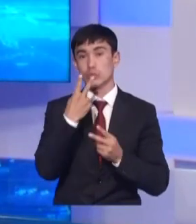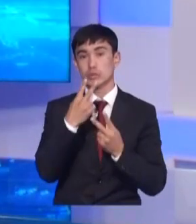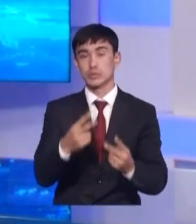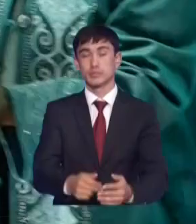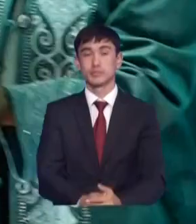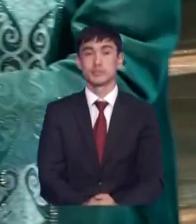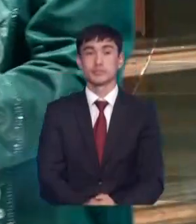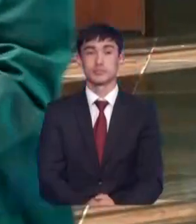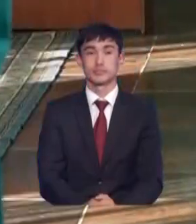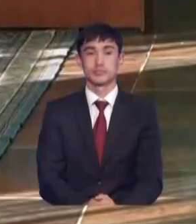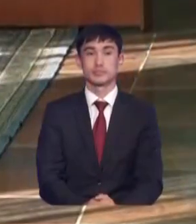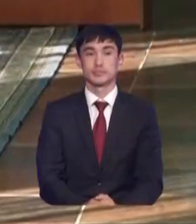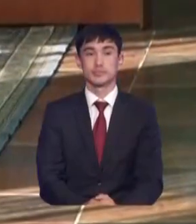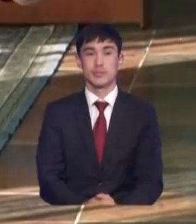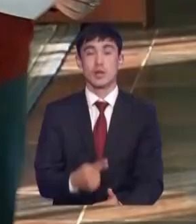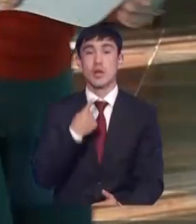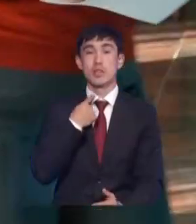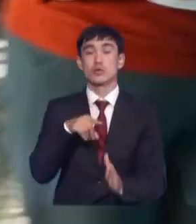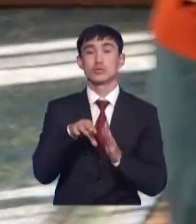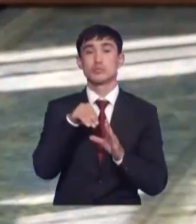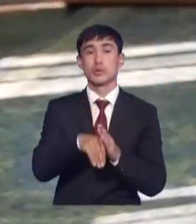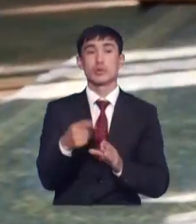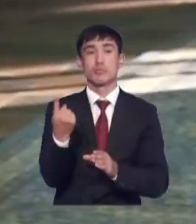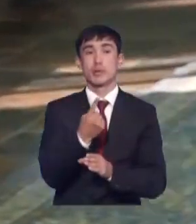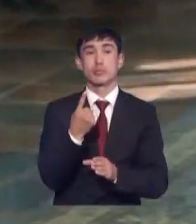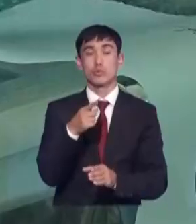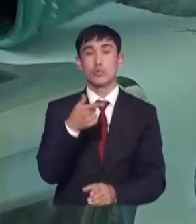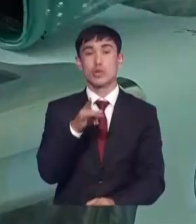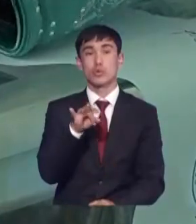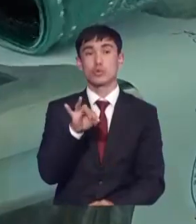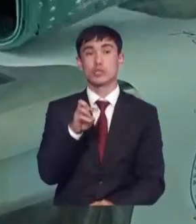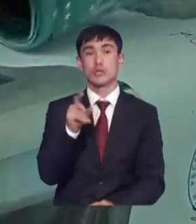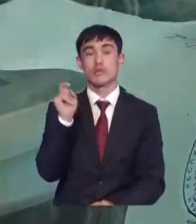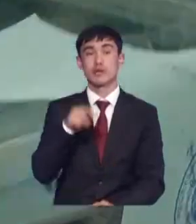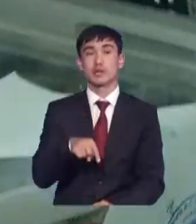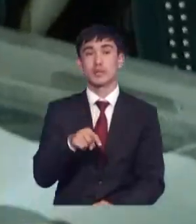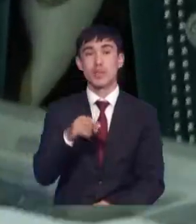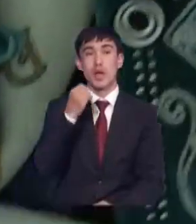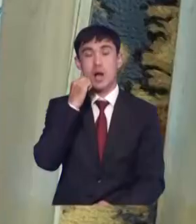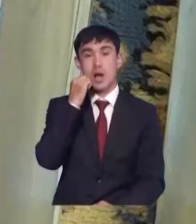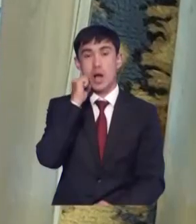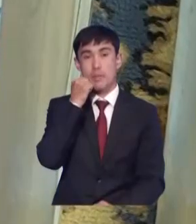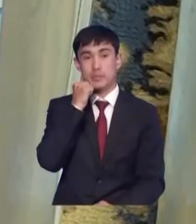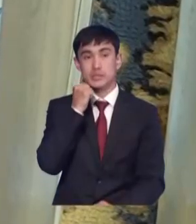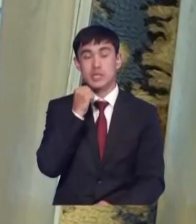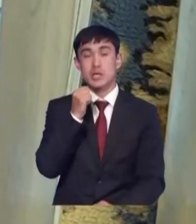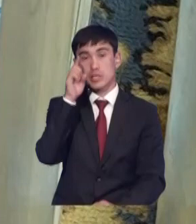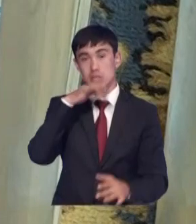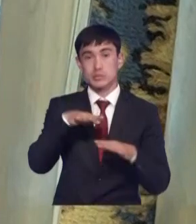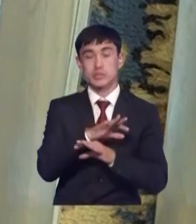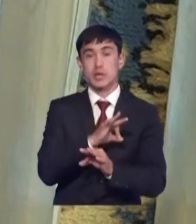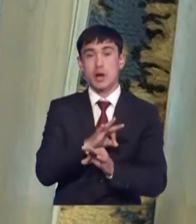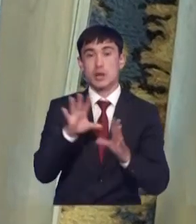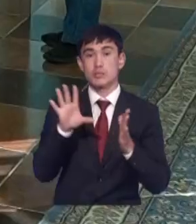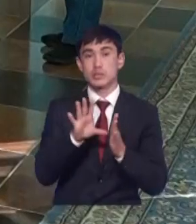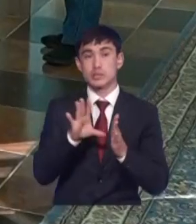қайтты. Дауыс беруге алғашқылардың бірі болып Гүлдана Қосшанова келді. Қария еліміздегі атом электр станциясы